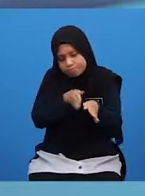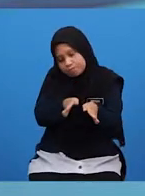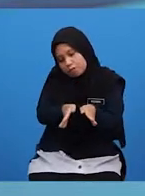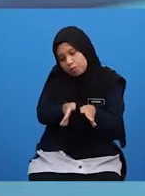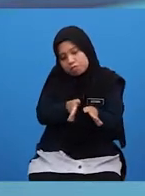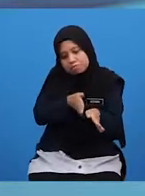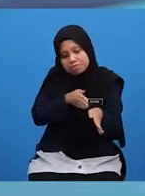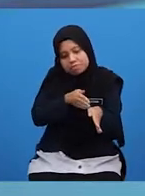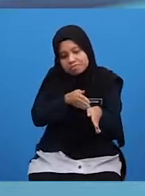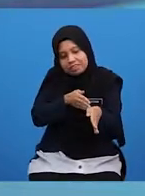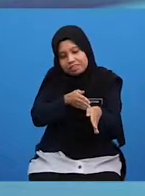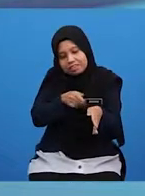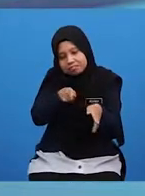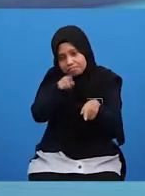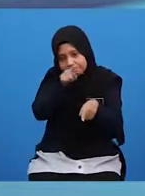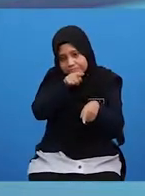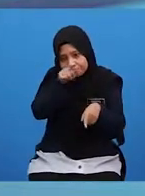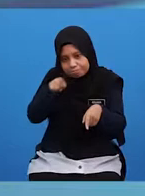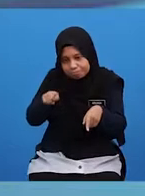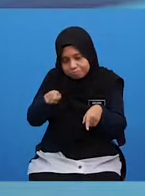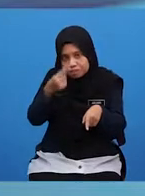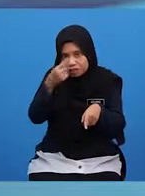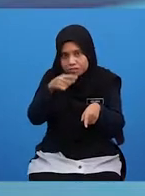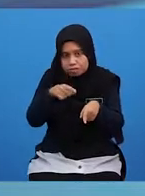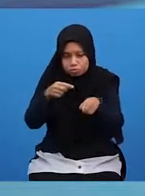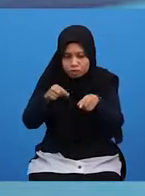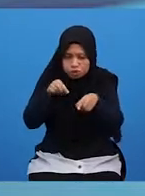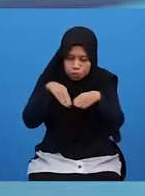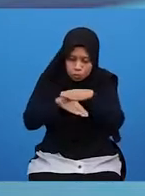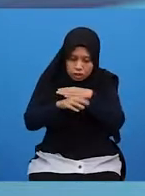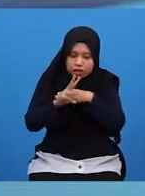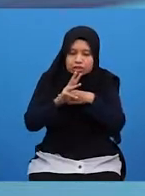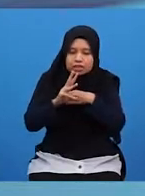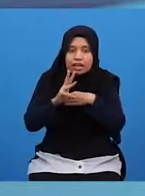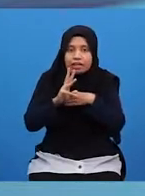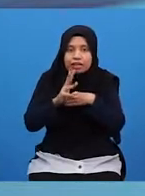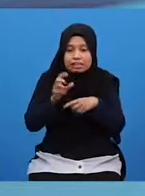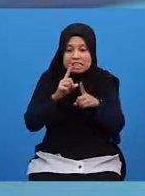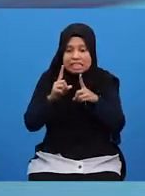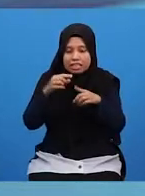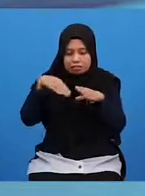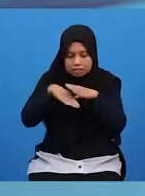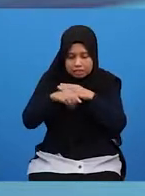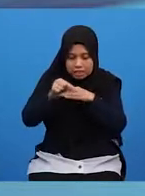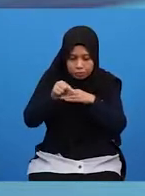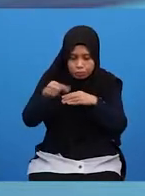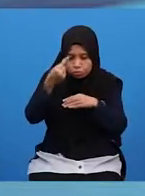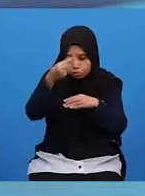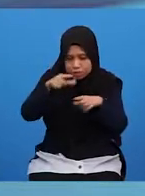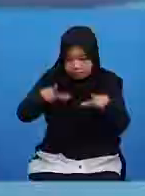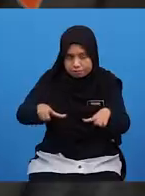darjah agar lilin mudah turun melalui corong canting untuk proses mencanting di atas dasar kain